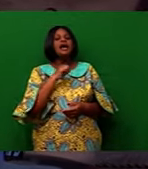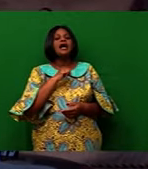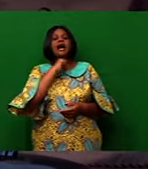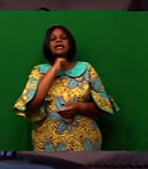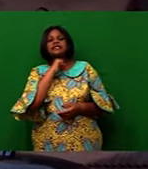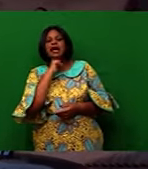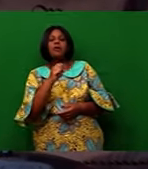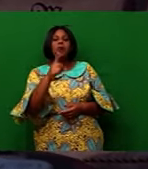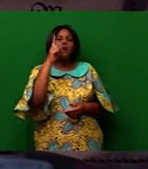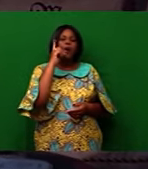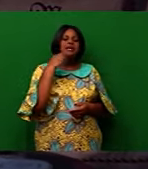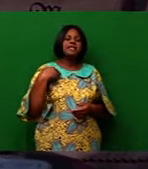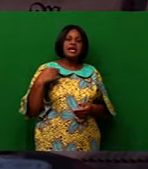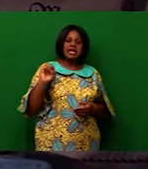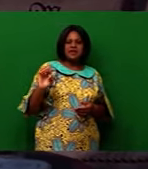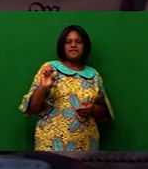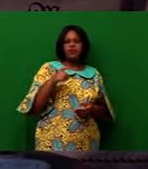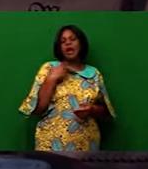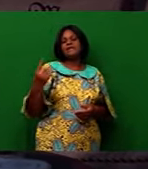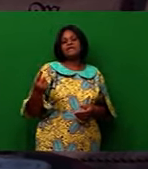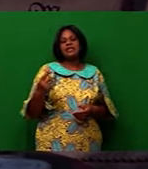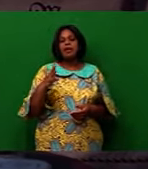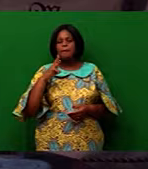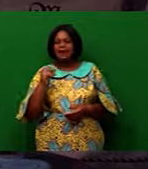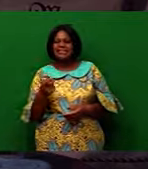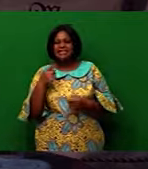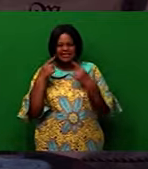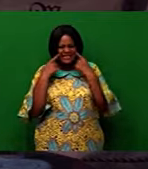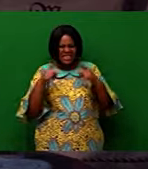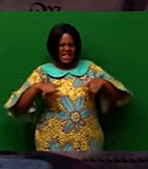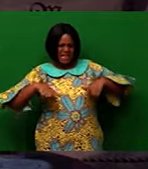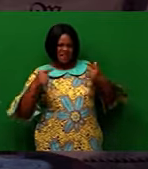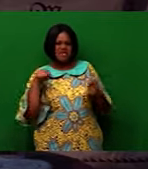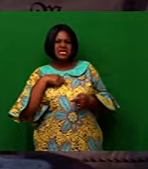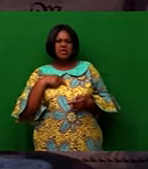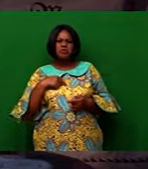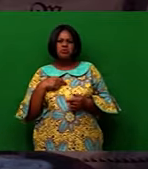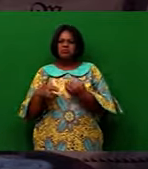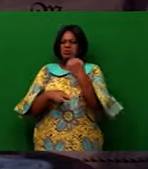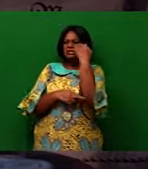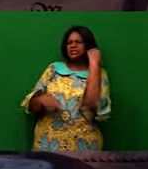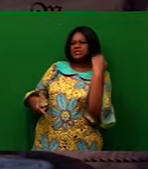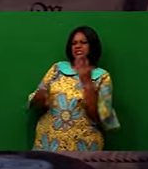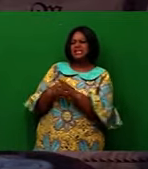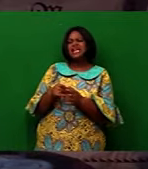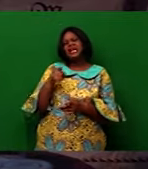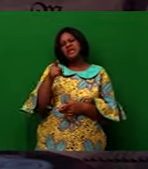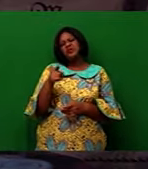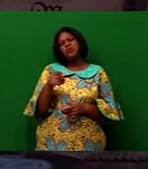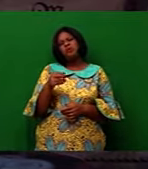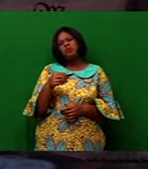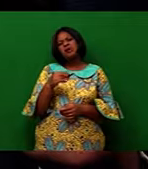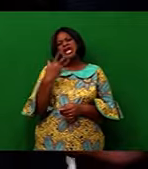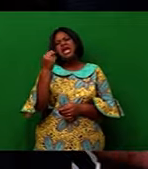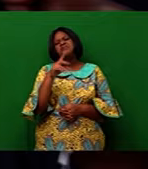panga paine mumwe chete. Asi ngatipindei muupenyu hwedu nemuukama hwedu barika riri kutigonera here?